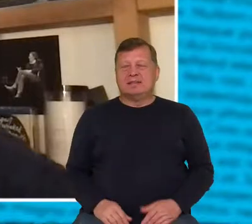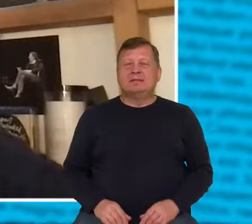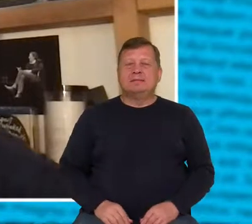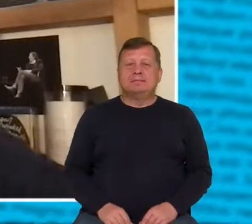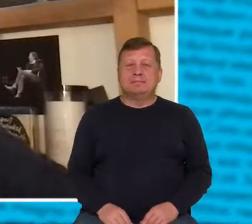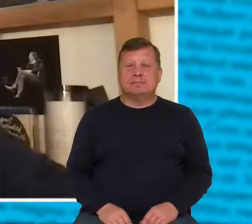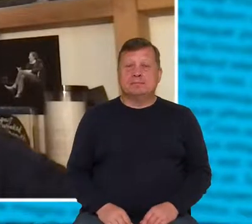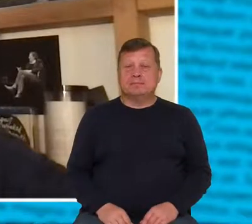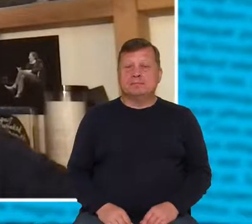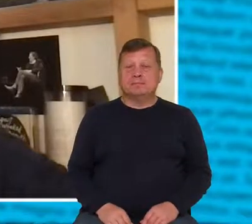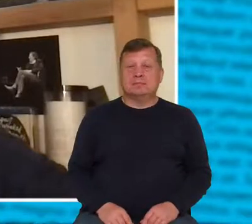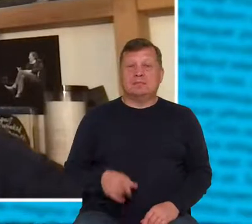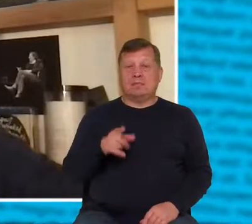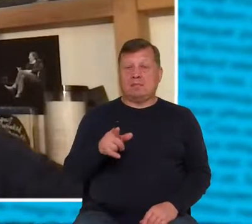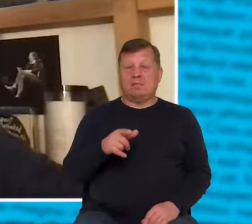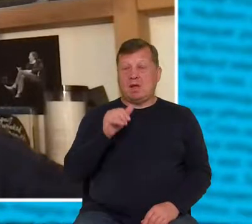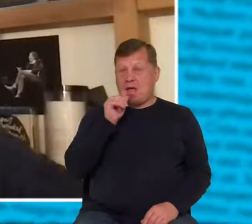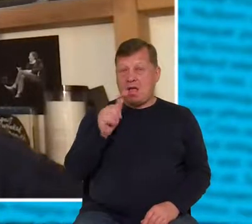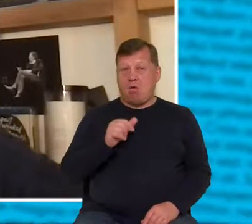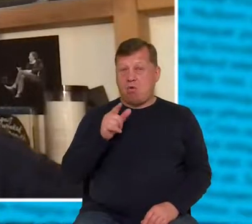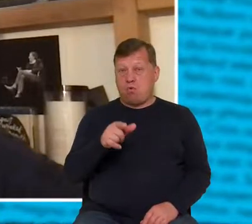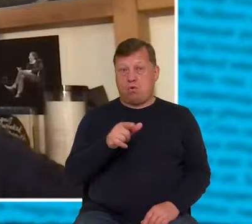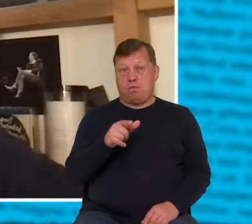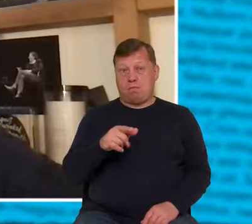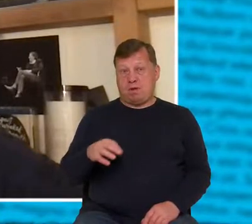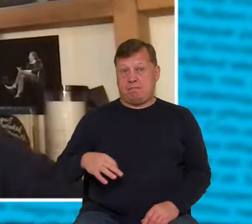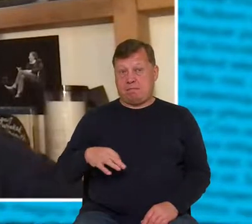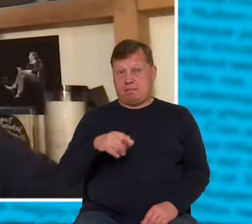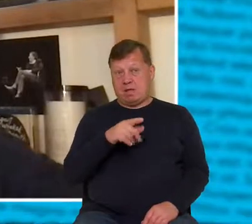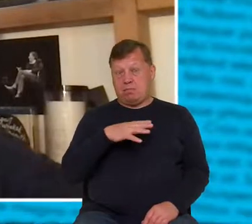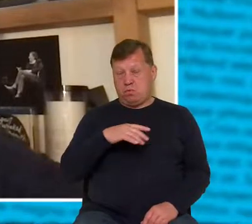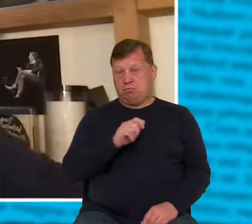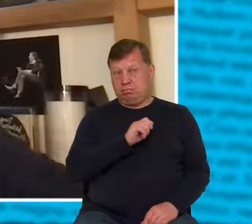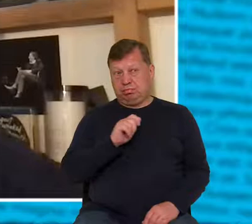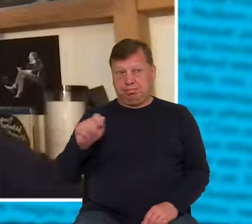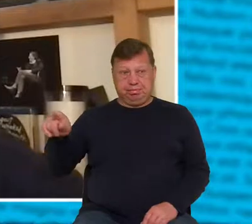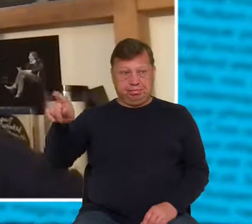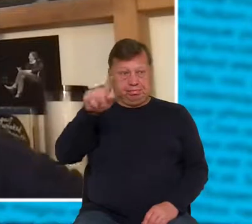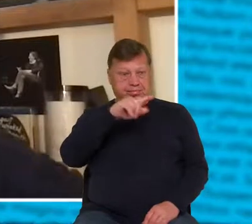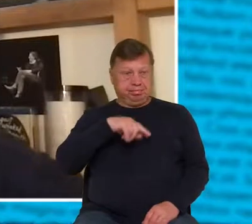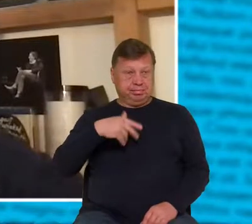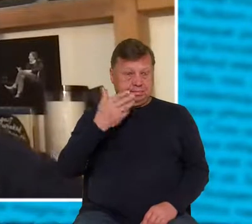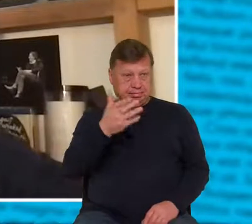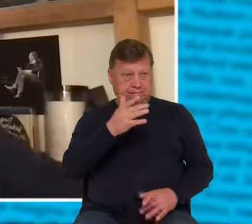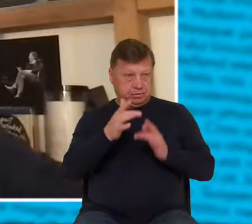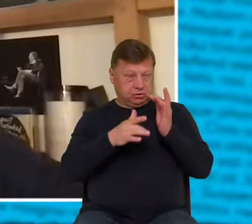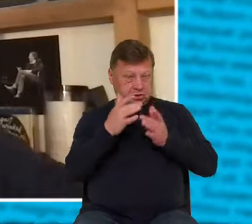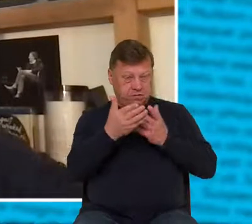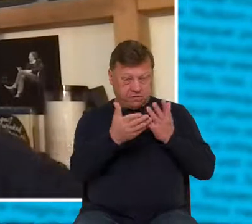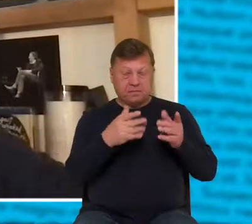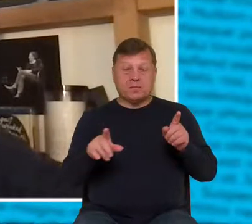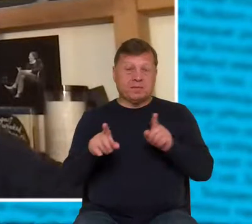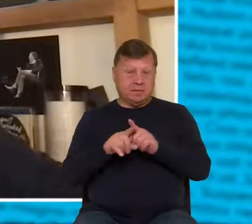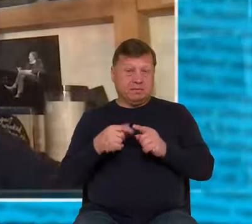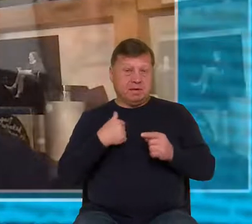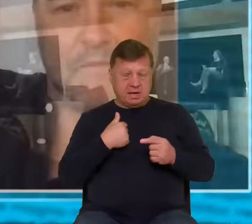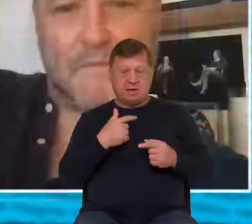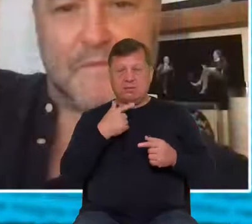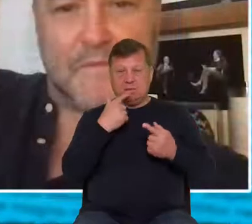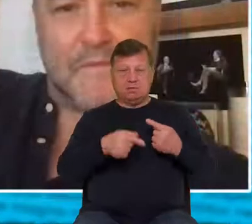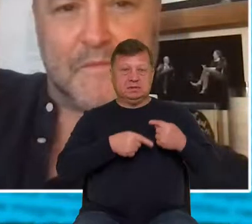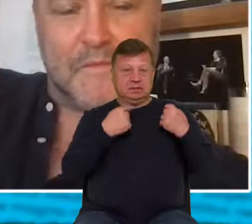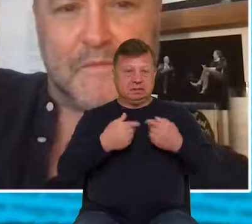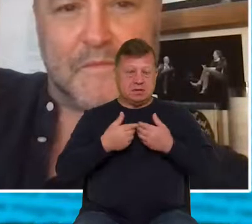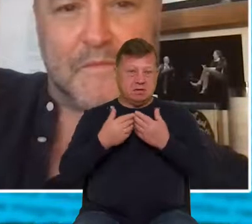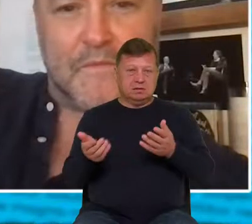Pan przejechał Europę na rowerze, więc wie pan, jak to jest spotykać ludzi, więc to wszystko tak naprawdę otwiera nam serce na oścież.